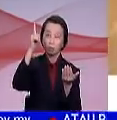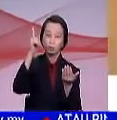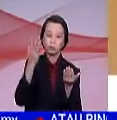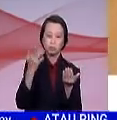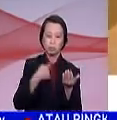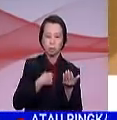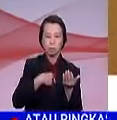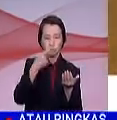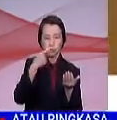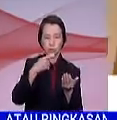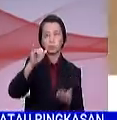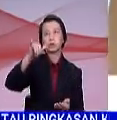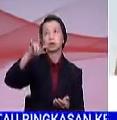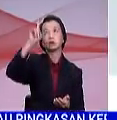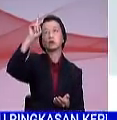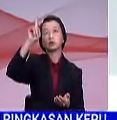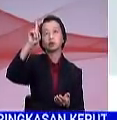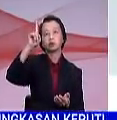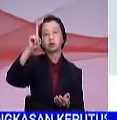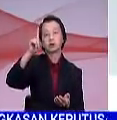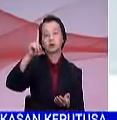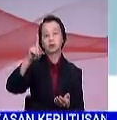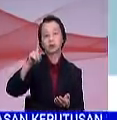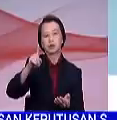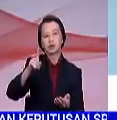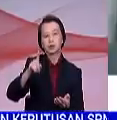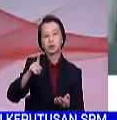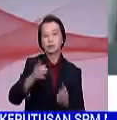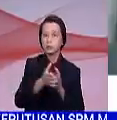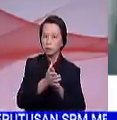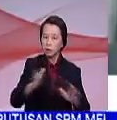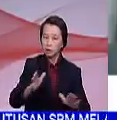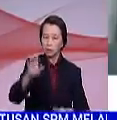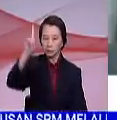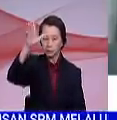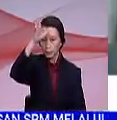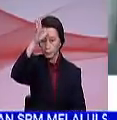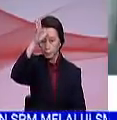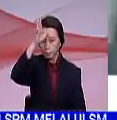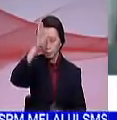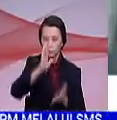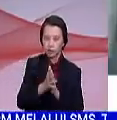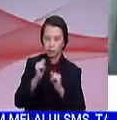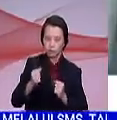Saya cakap, ya Allah, kau kuatkanlah ayah aku supaya dia dapat lawan